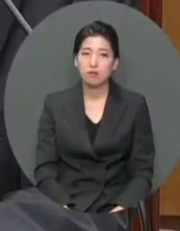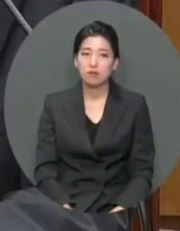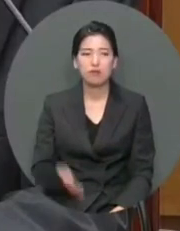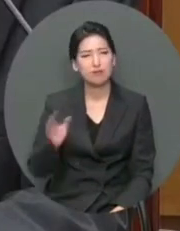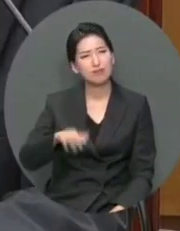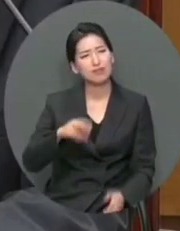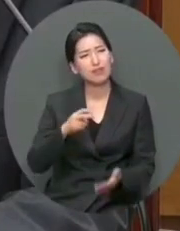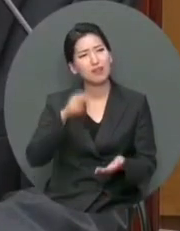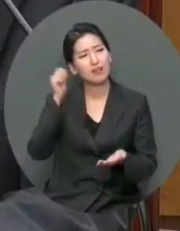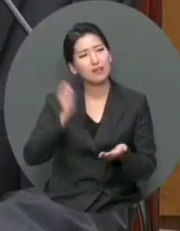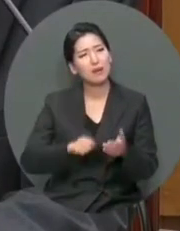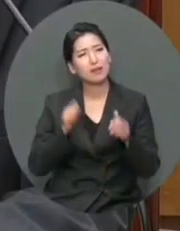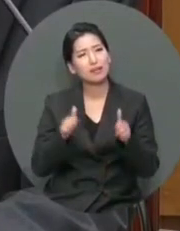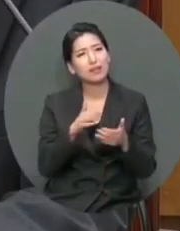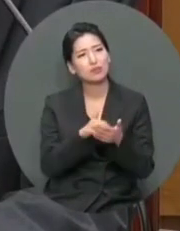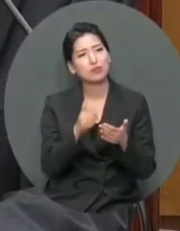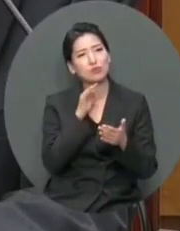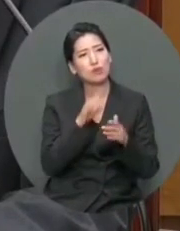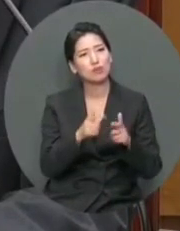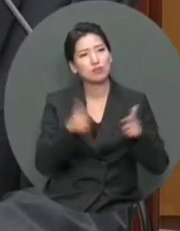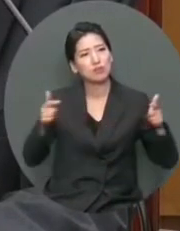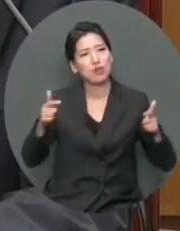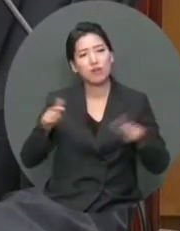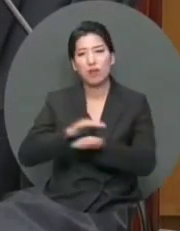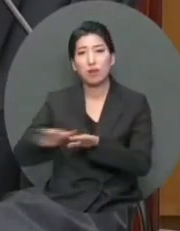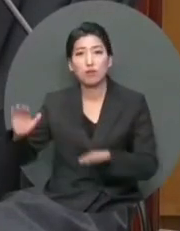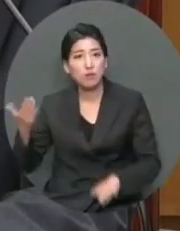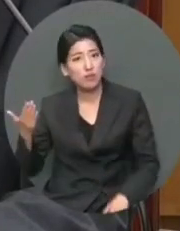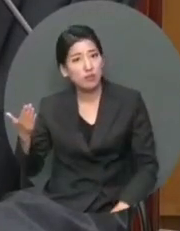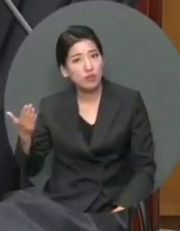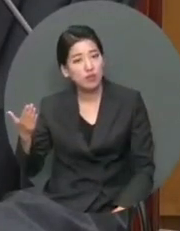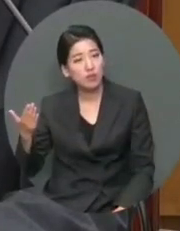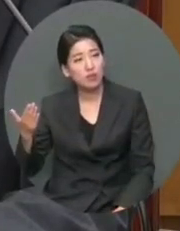대법관 증언만으로 해결될 문제냐?